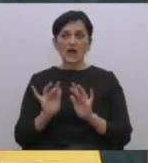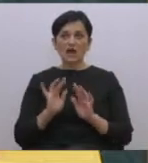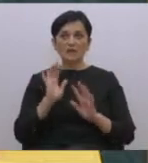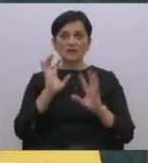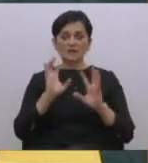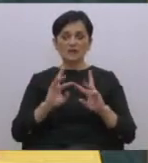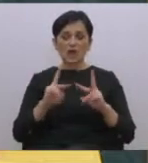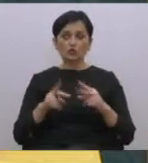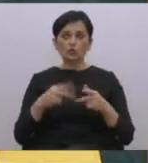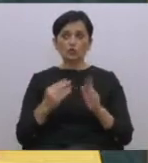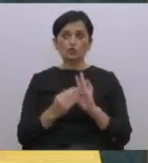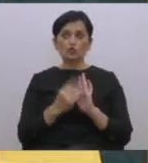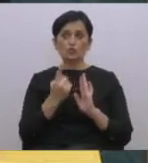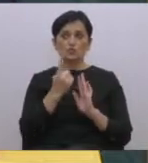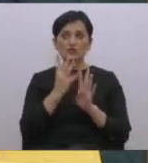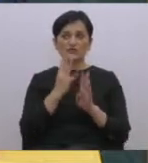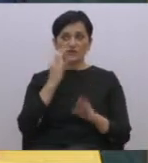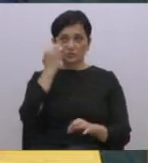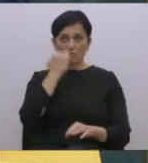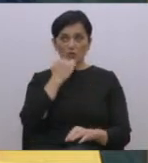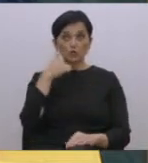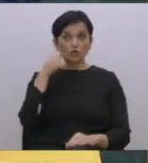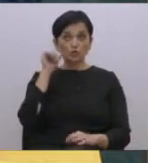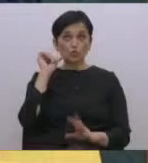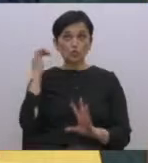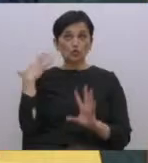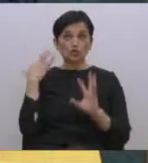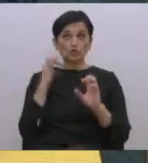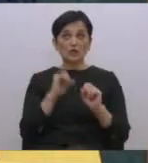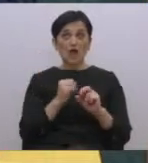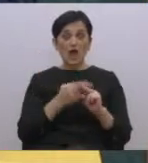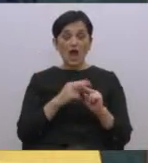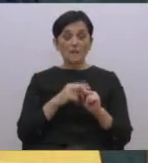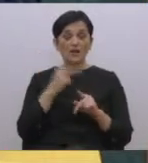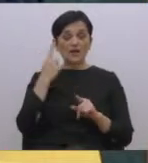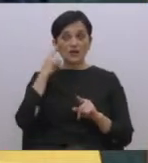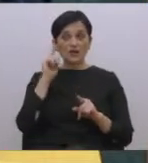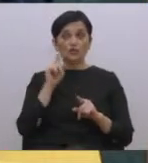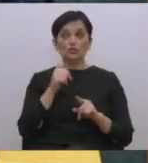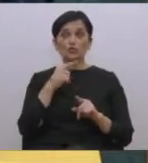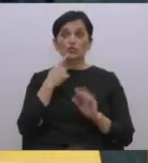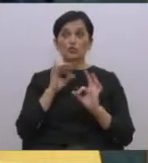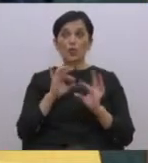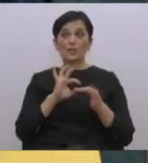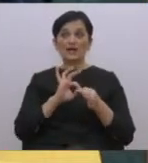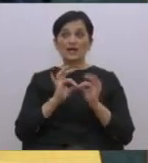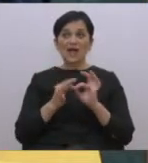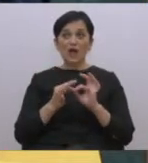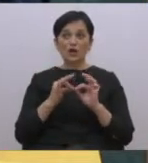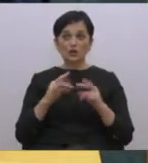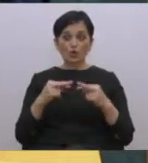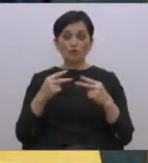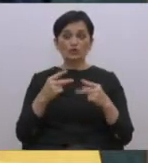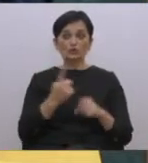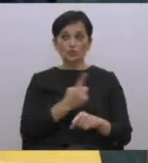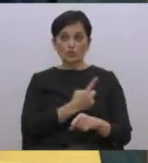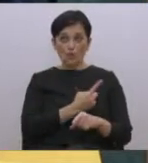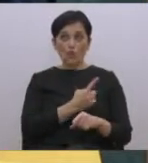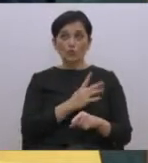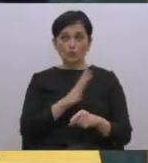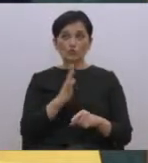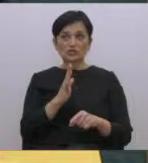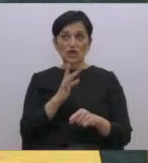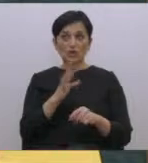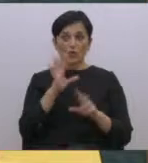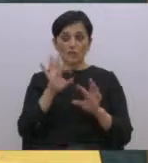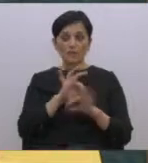6 sahartulus, canon șculele bișetani 6 sahartulus, canon șculele bișetani 6 sahartulus, canon șculele bișetani 6 sahartulus, canon șculele bișetani